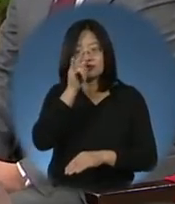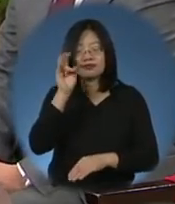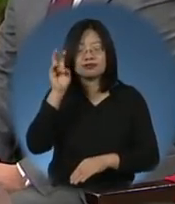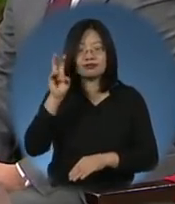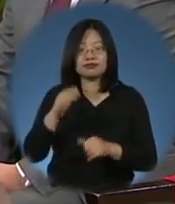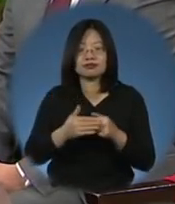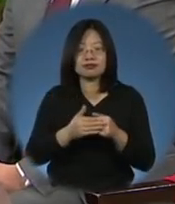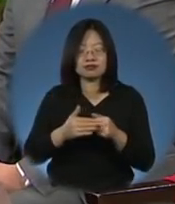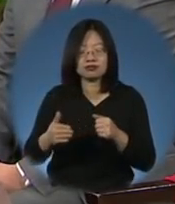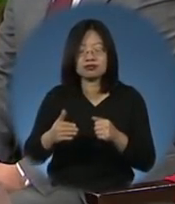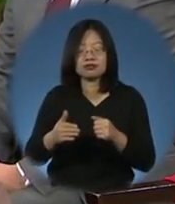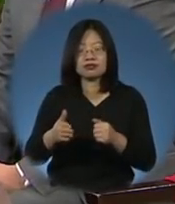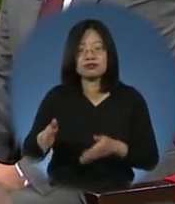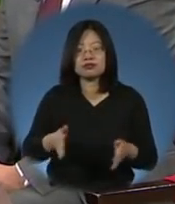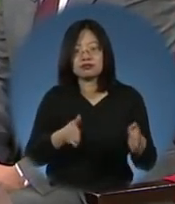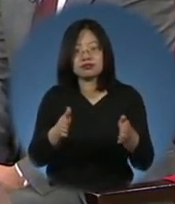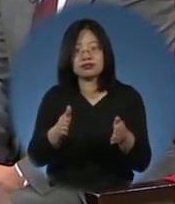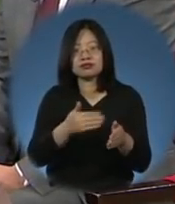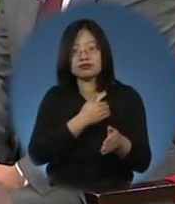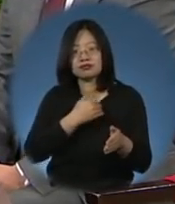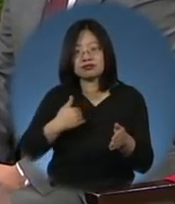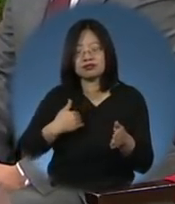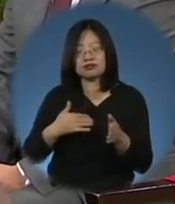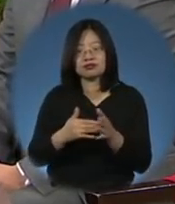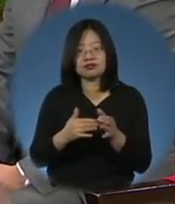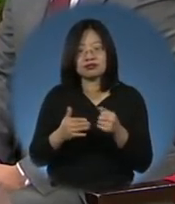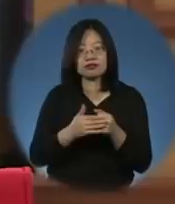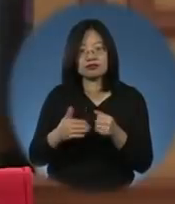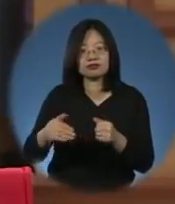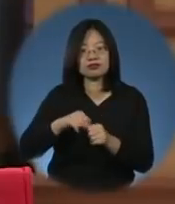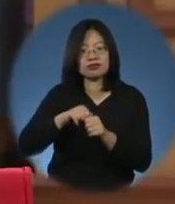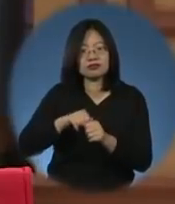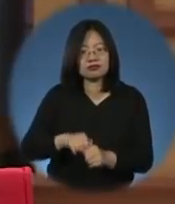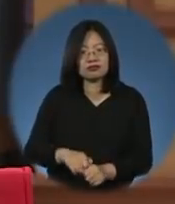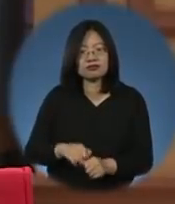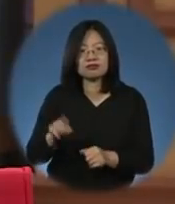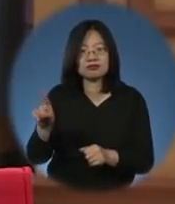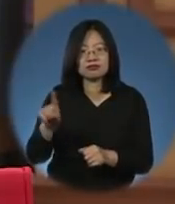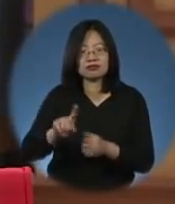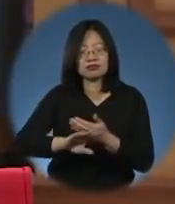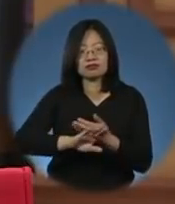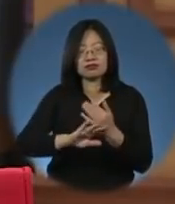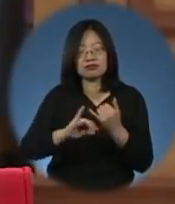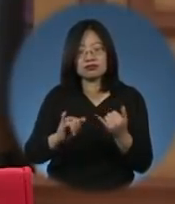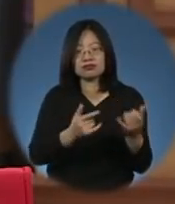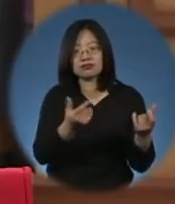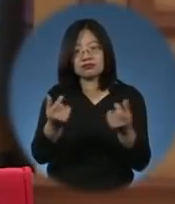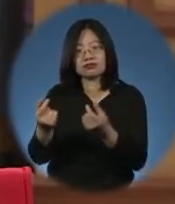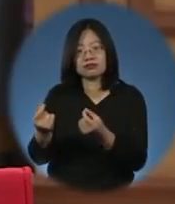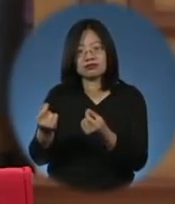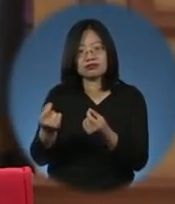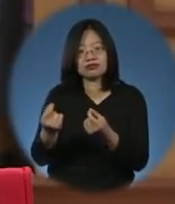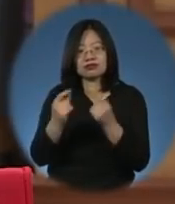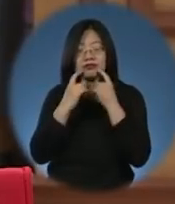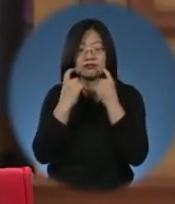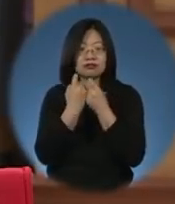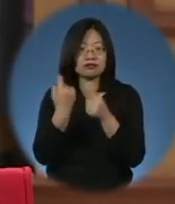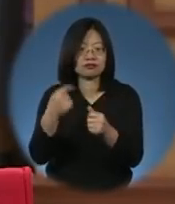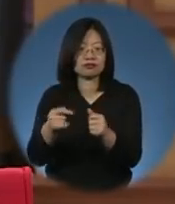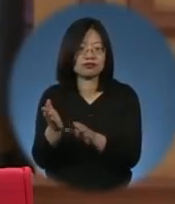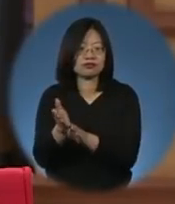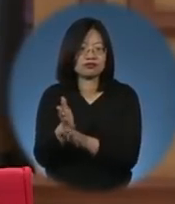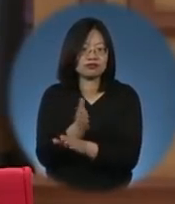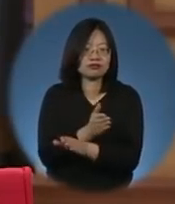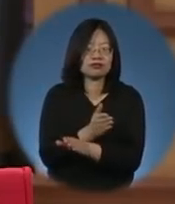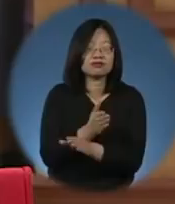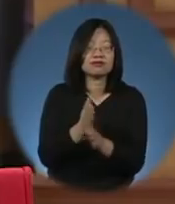그래서 그쪽으로 갈 수 있는 길은 충분히 있으니 예. 예, 굳이 뭐 남들 가는 그 뭐랄까요? 사교육을부터